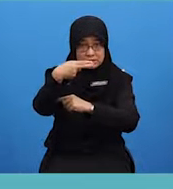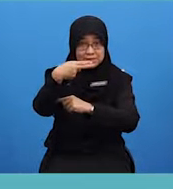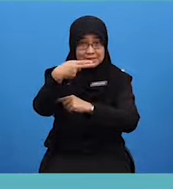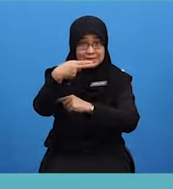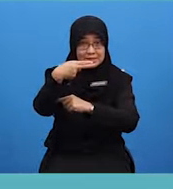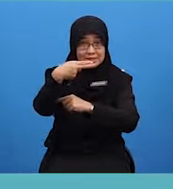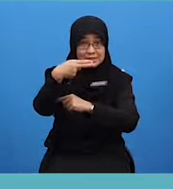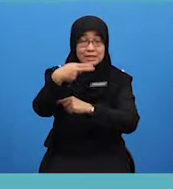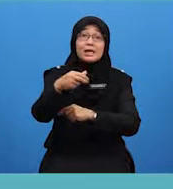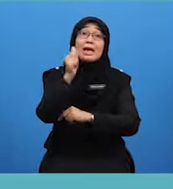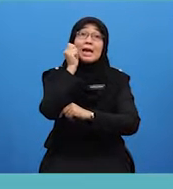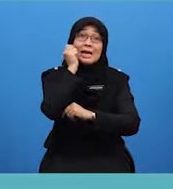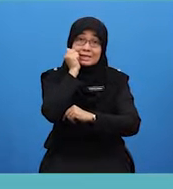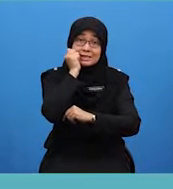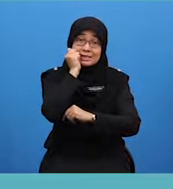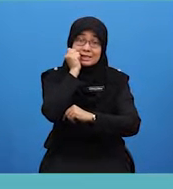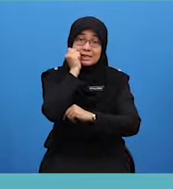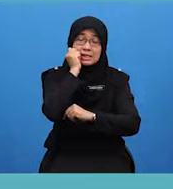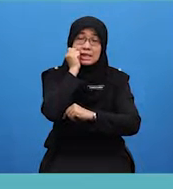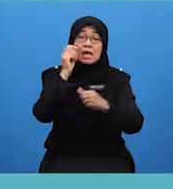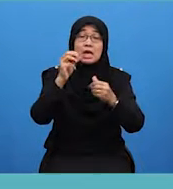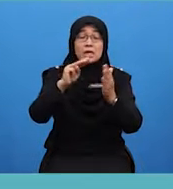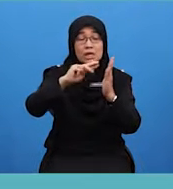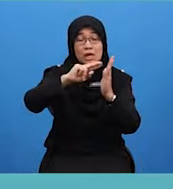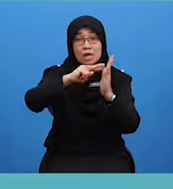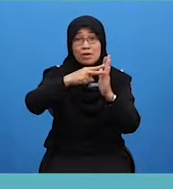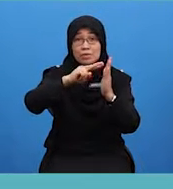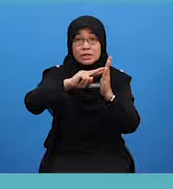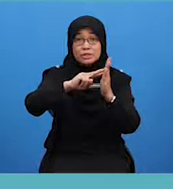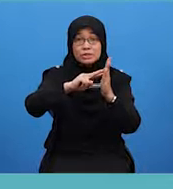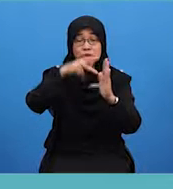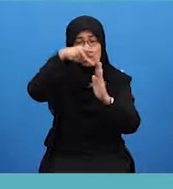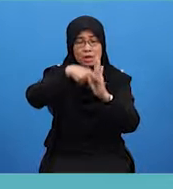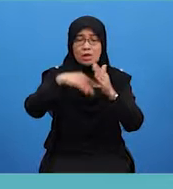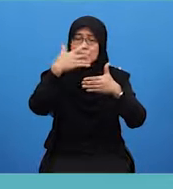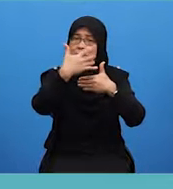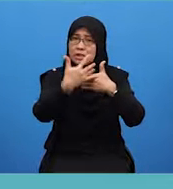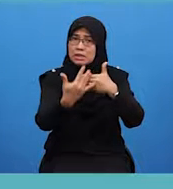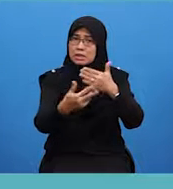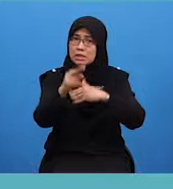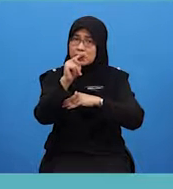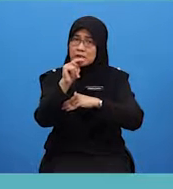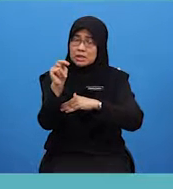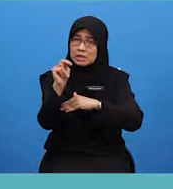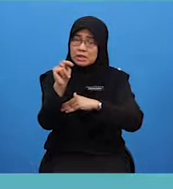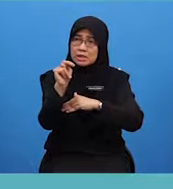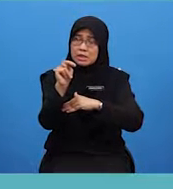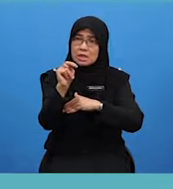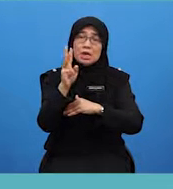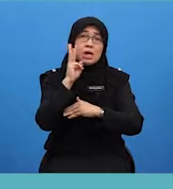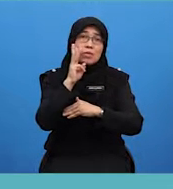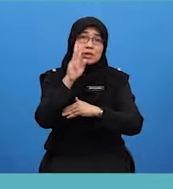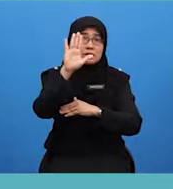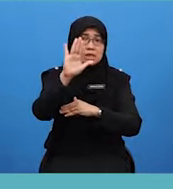haid. Perkataan haid tersebut membawa masuk pendarahan. Jadi wanita yang mengalami haid